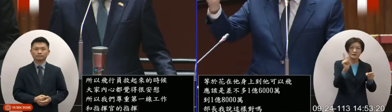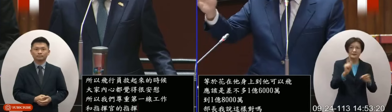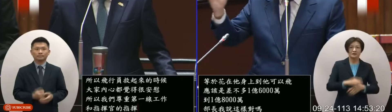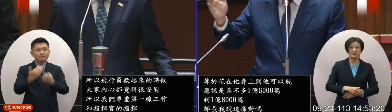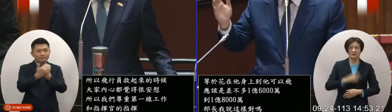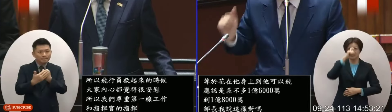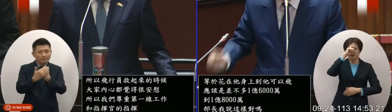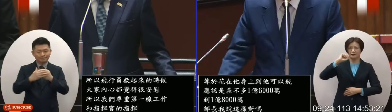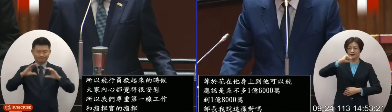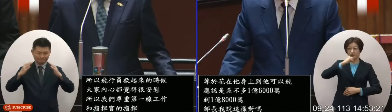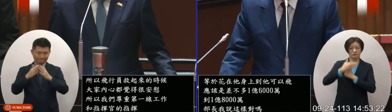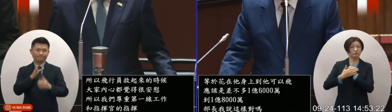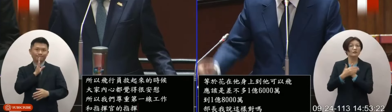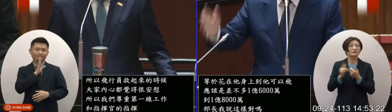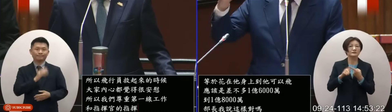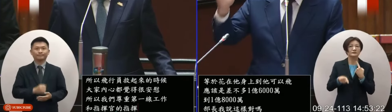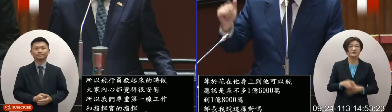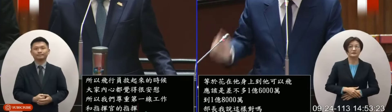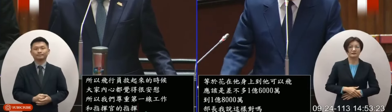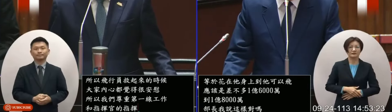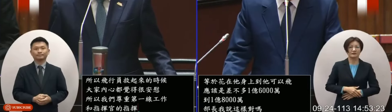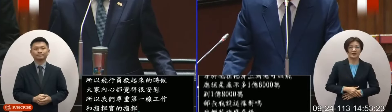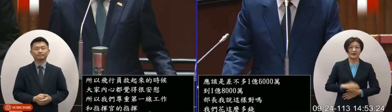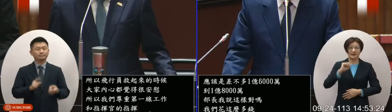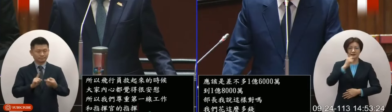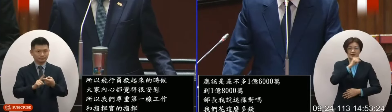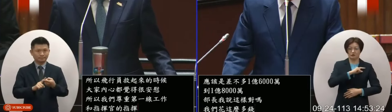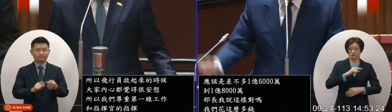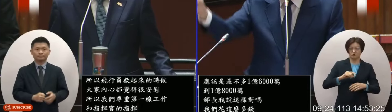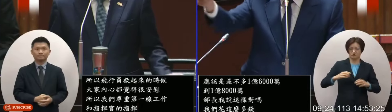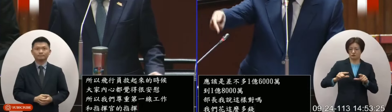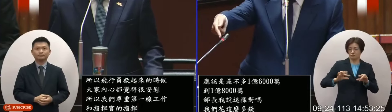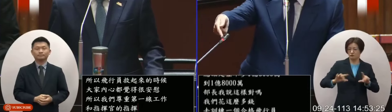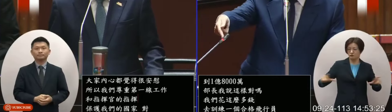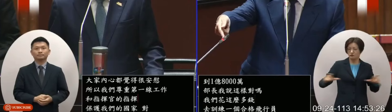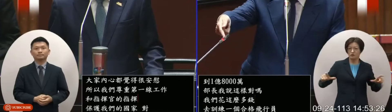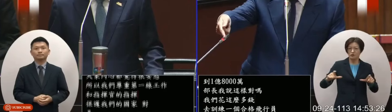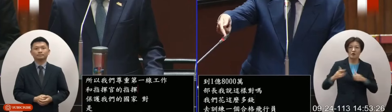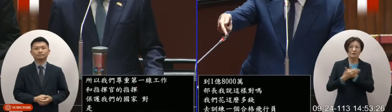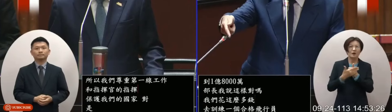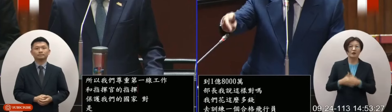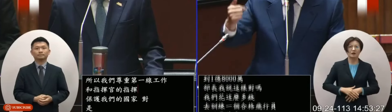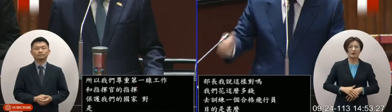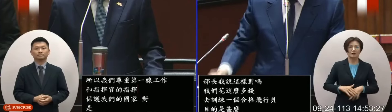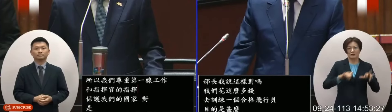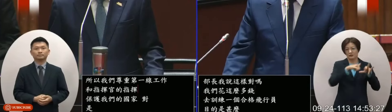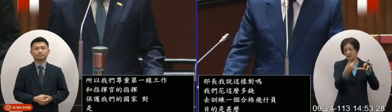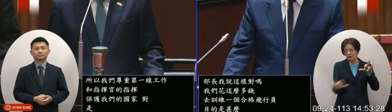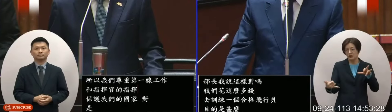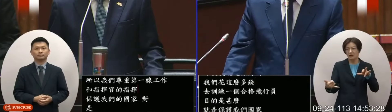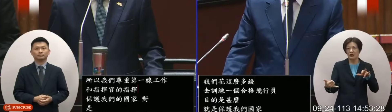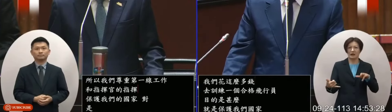是要保护咱的国家嘛？守护疆土嘛？ 是。 结果伊落海，救甲不得不